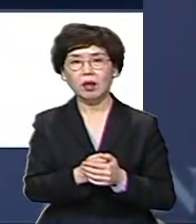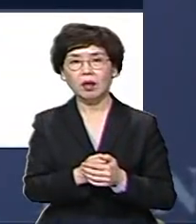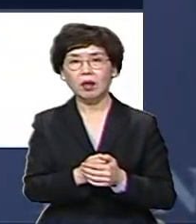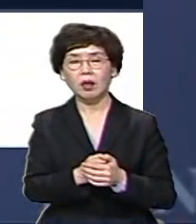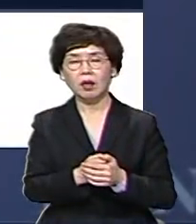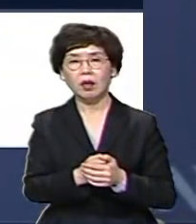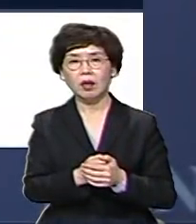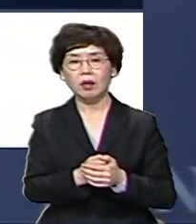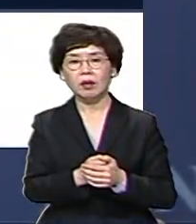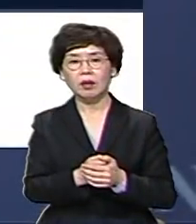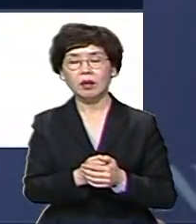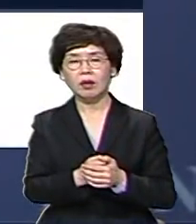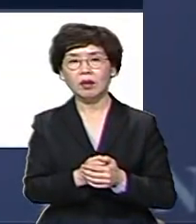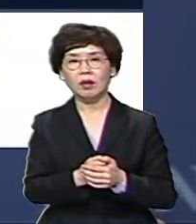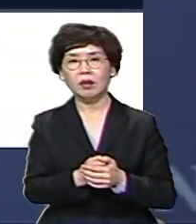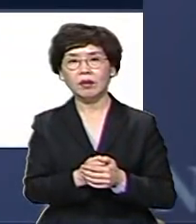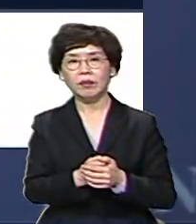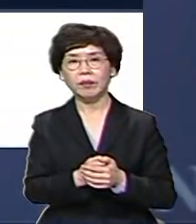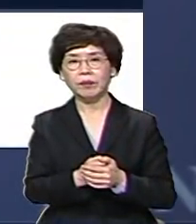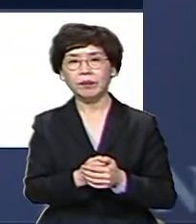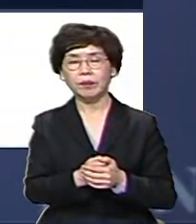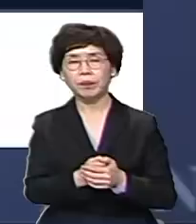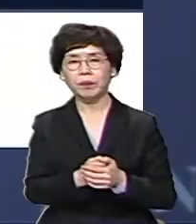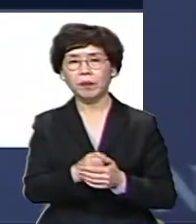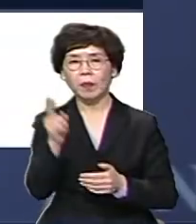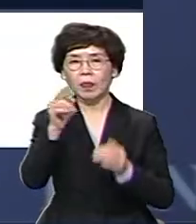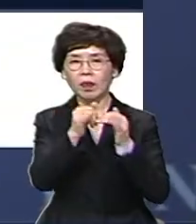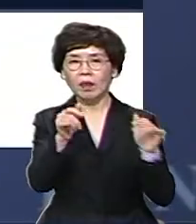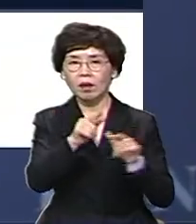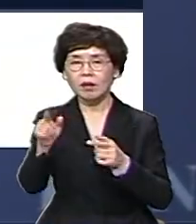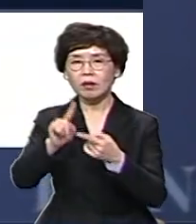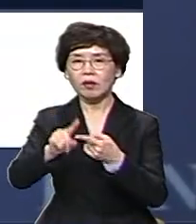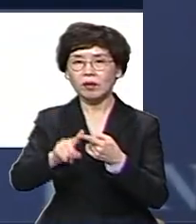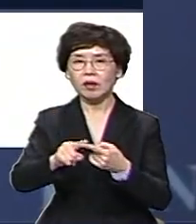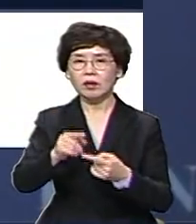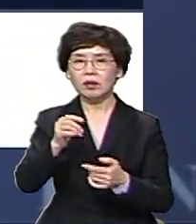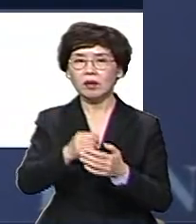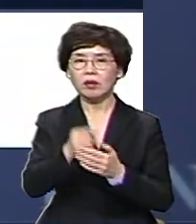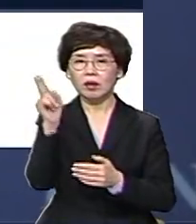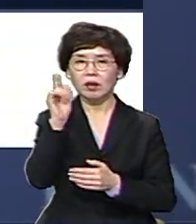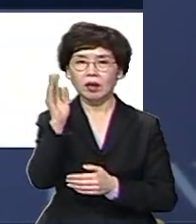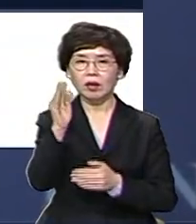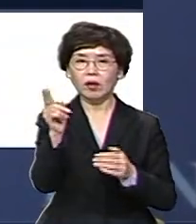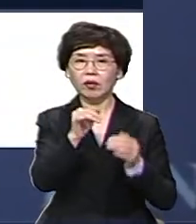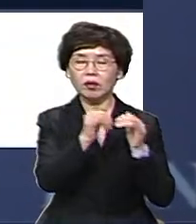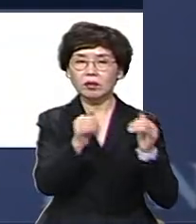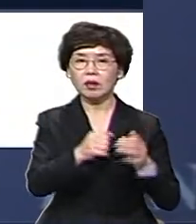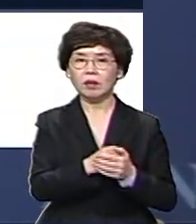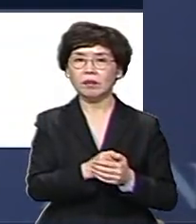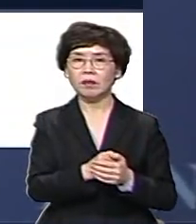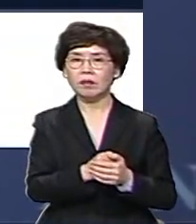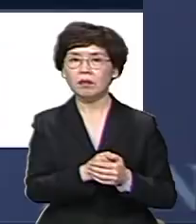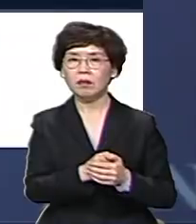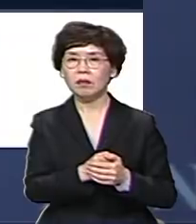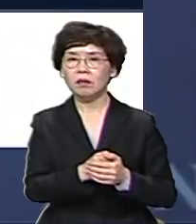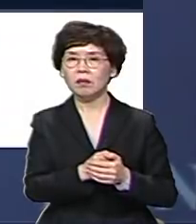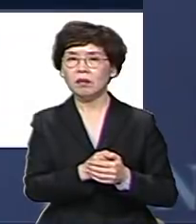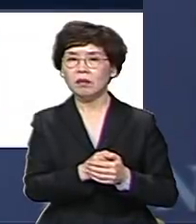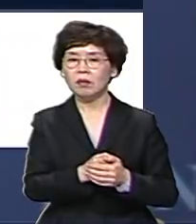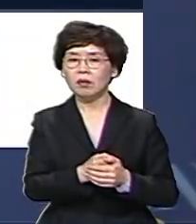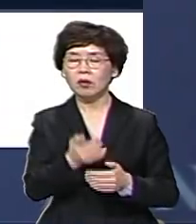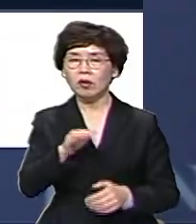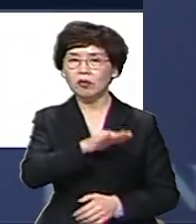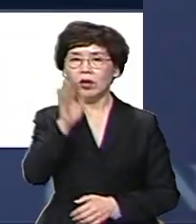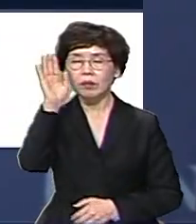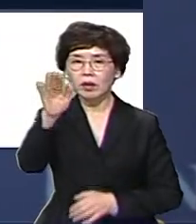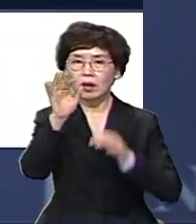것에 대해 줄인다라고 하는 것을 말씀하셨는데 그것이 하나의 압박이었던 것 같습니다. 예를 들어서 현재 그동안 8개월 동안 진행이 되고